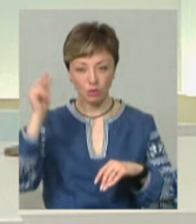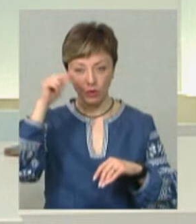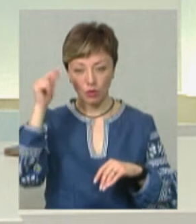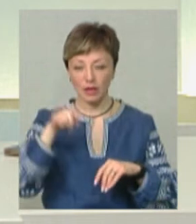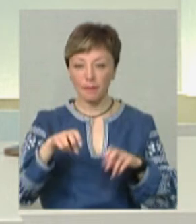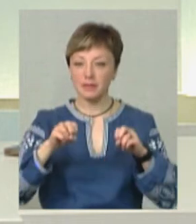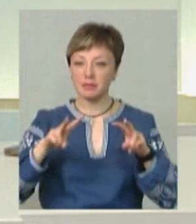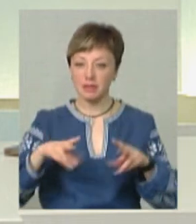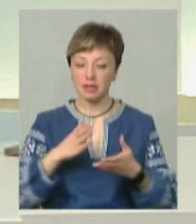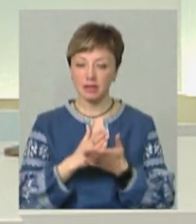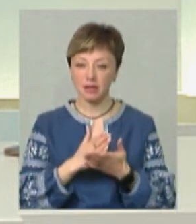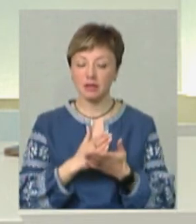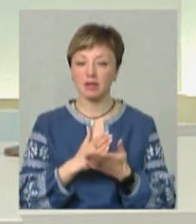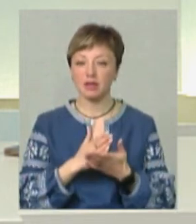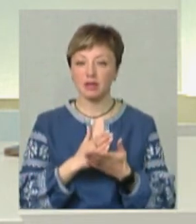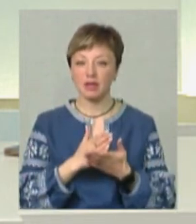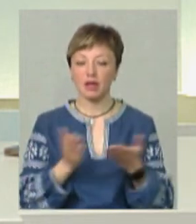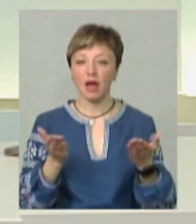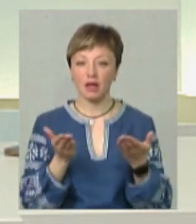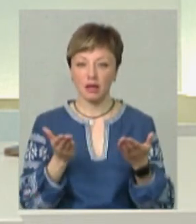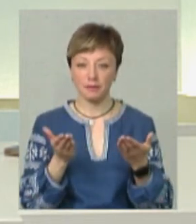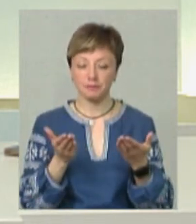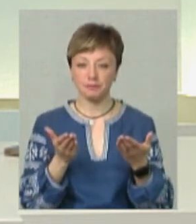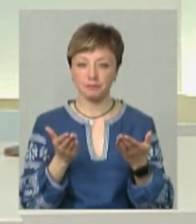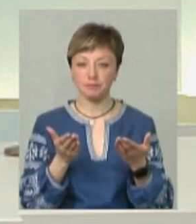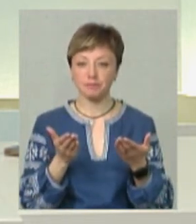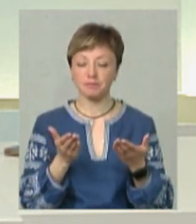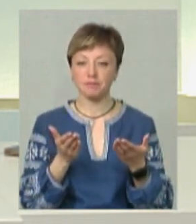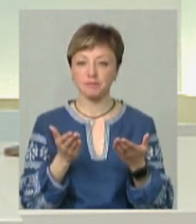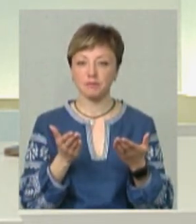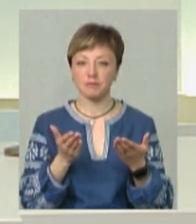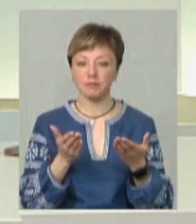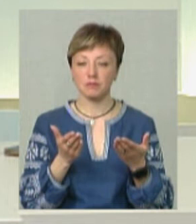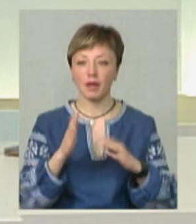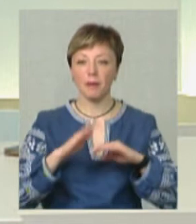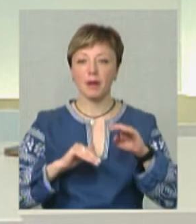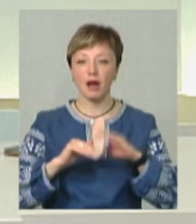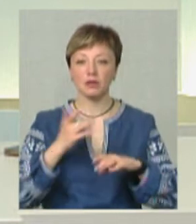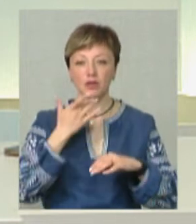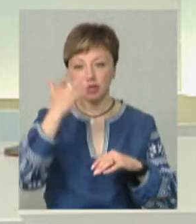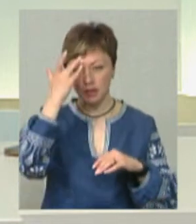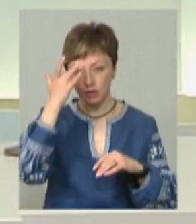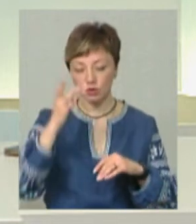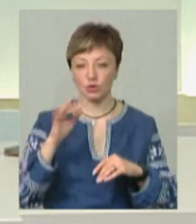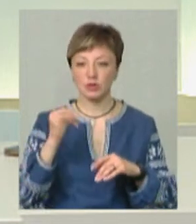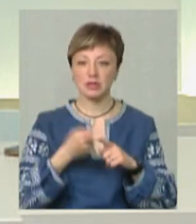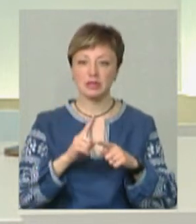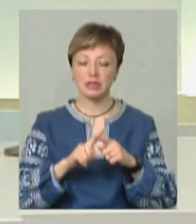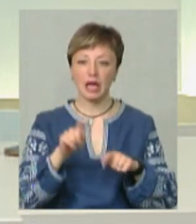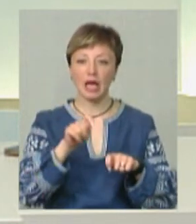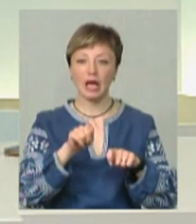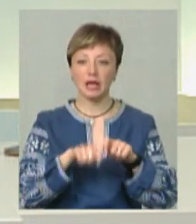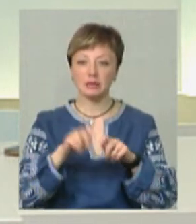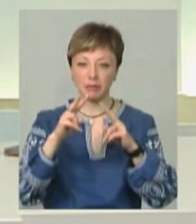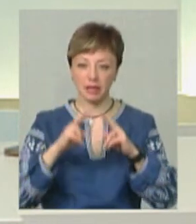є спеціальності, які мають на увазі практику літню, тобто це